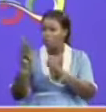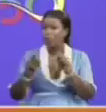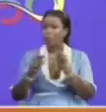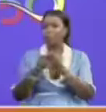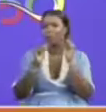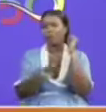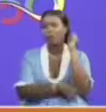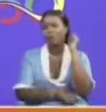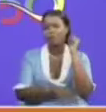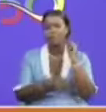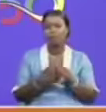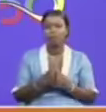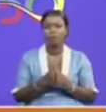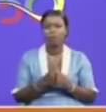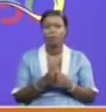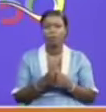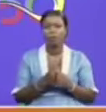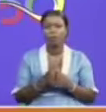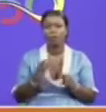la